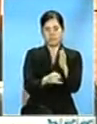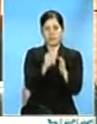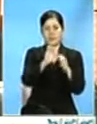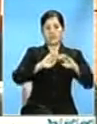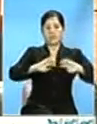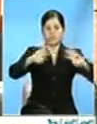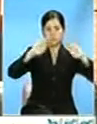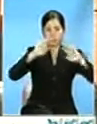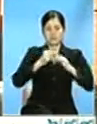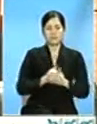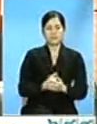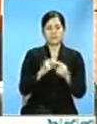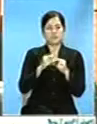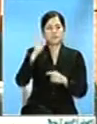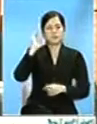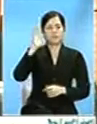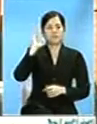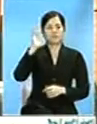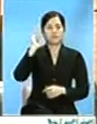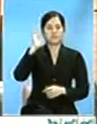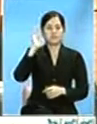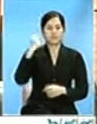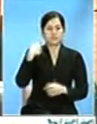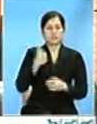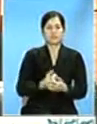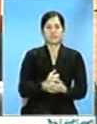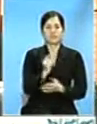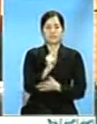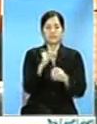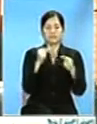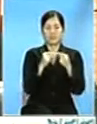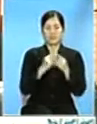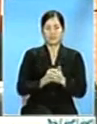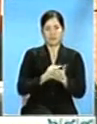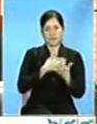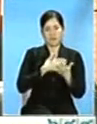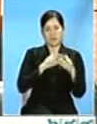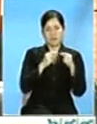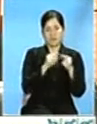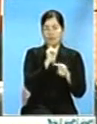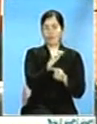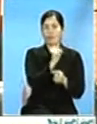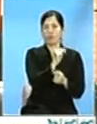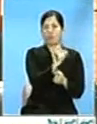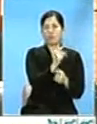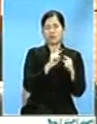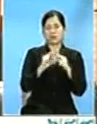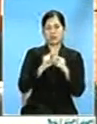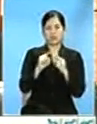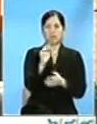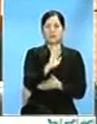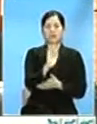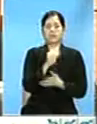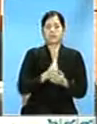ในการหาเสียงของท่านนะครับไม่ควรจะต้องใช้การโจมตีหรือการตีรวนต่างๆนะครับจุด